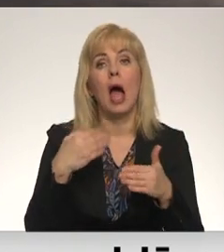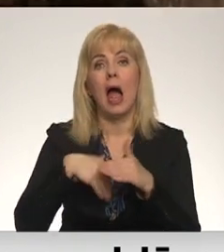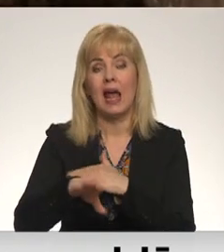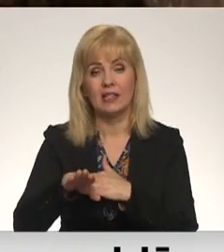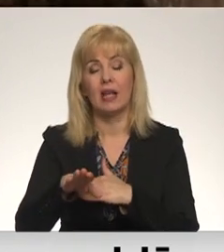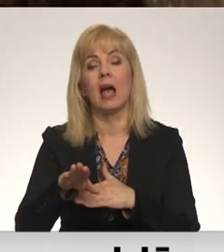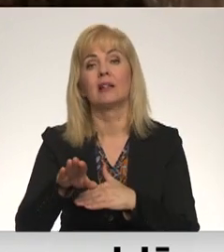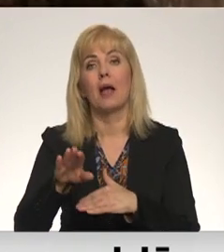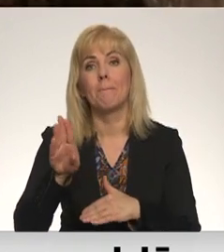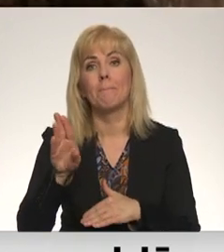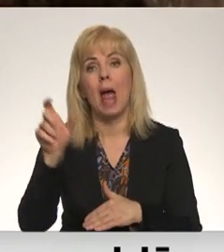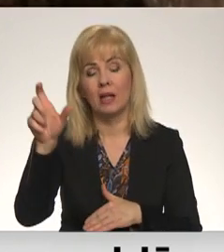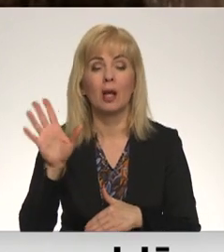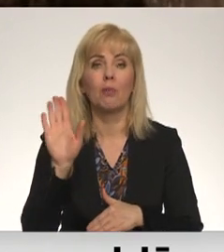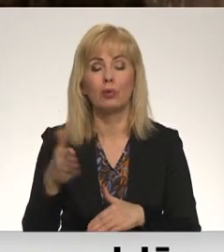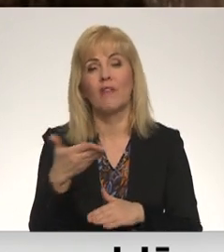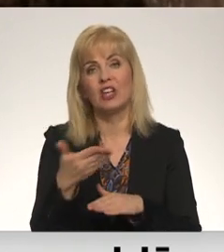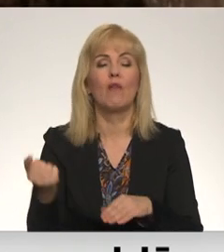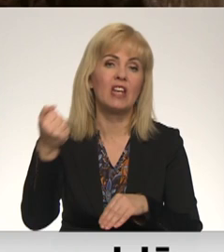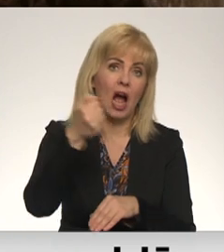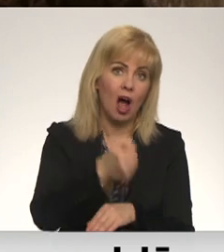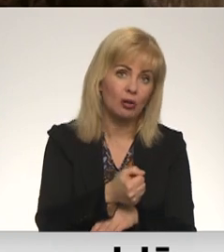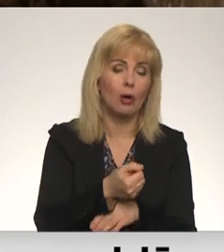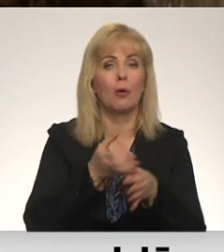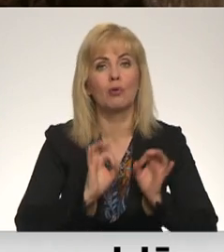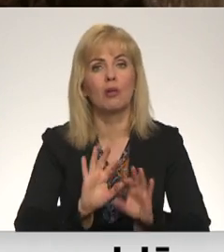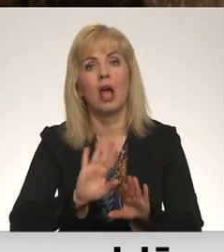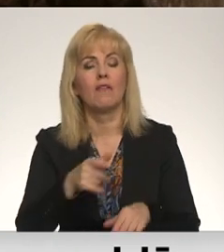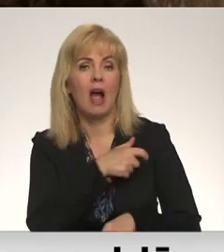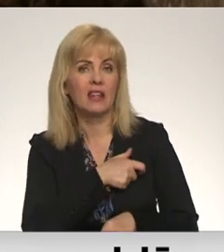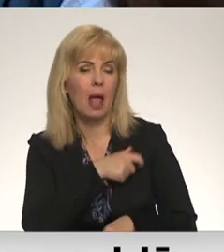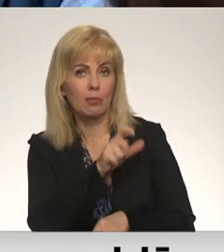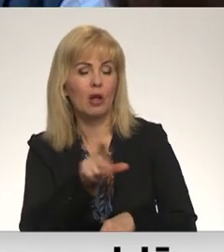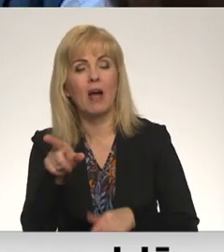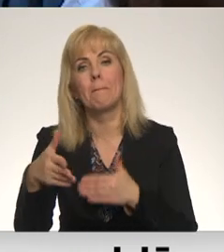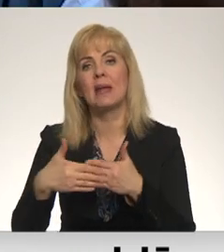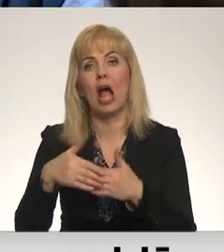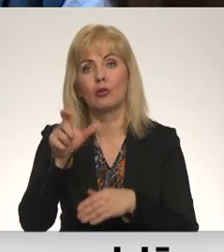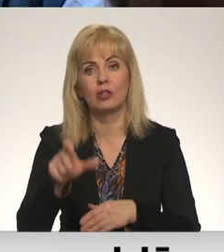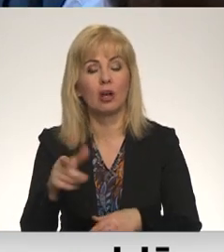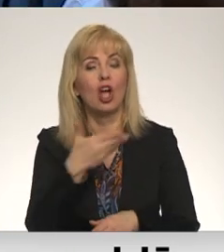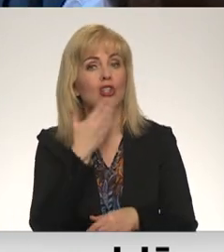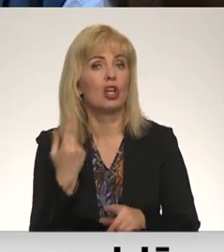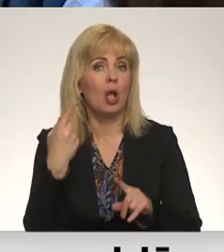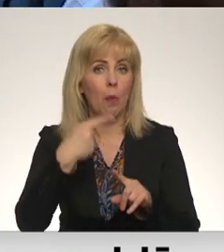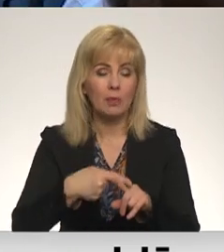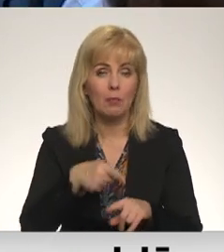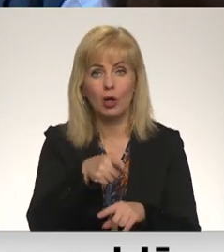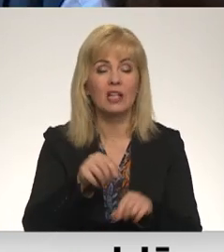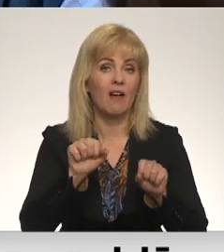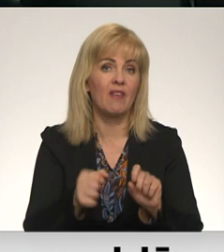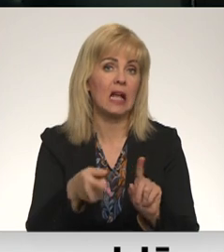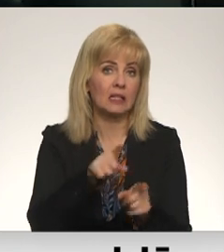Meļņikovas kundzei tiks ieliks profesionāls, nevis kāds no deputātiem vai pietuvinātiem cilvēkiem. Tā nav pirmā reize, kad līdz ar varas